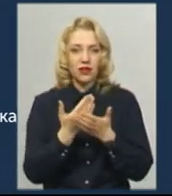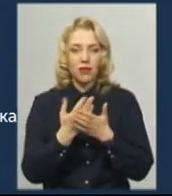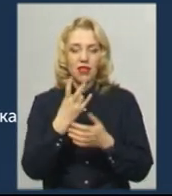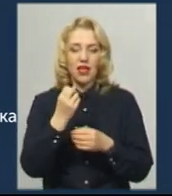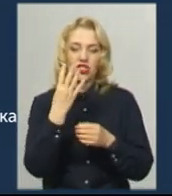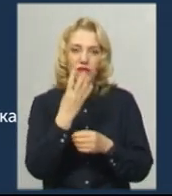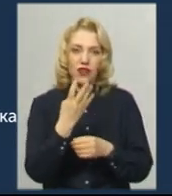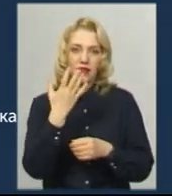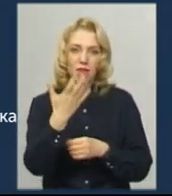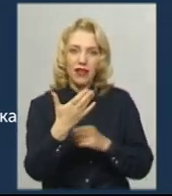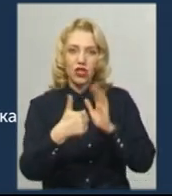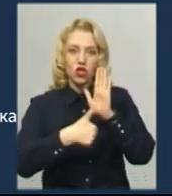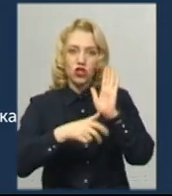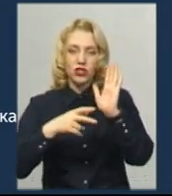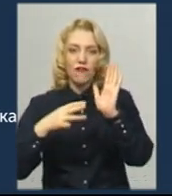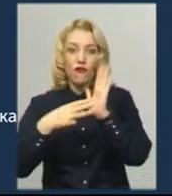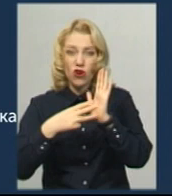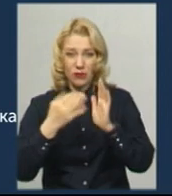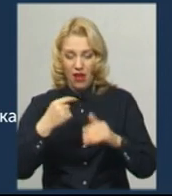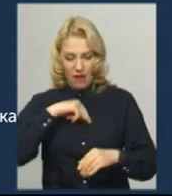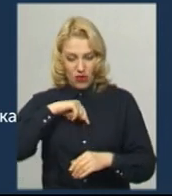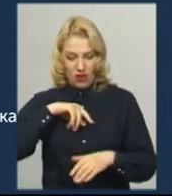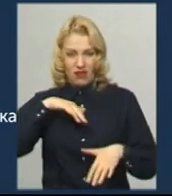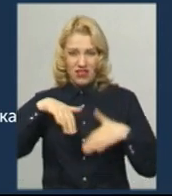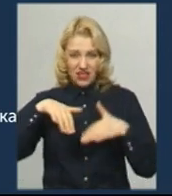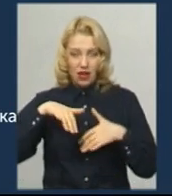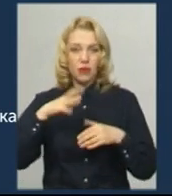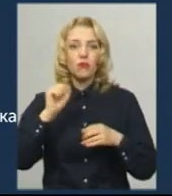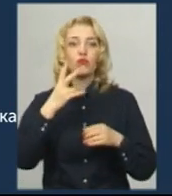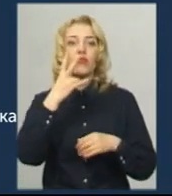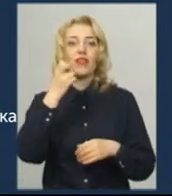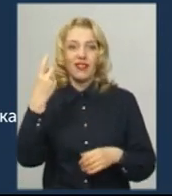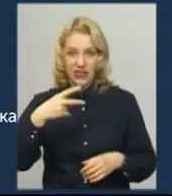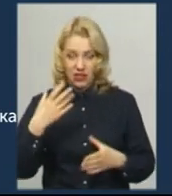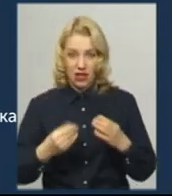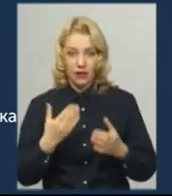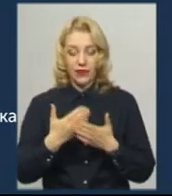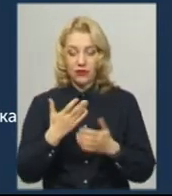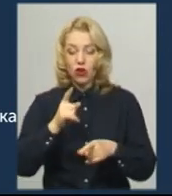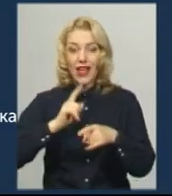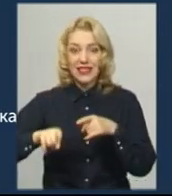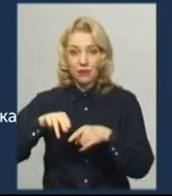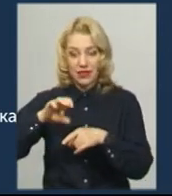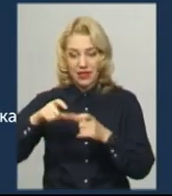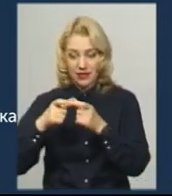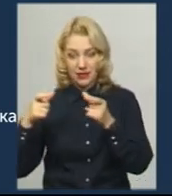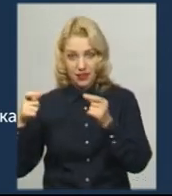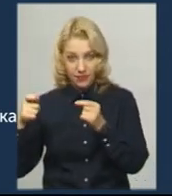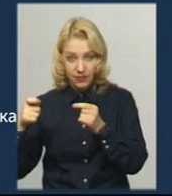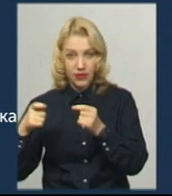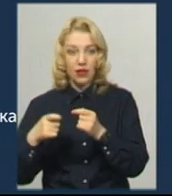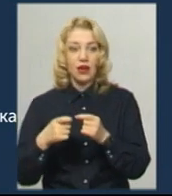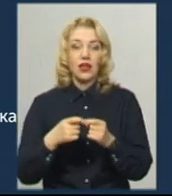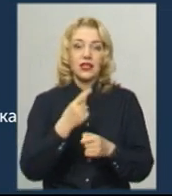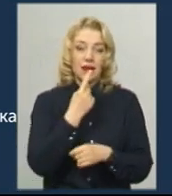6-й, 7-й, 8-й, а якщо імунна система слабенька, і на 20-й день. Тобто, якщо експрес-тест поставлений з 1-го